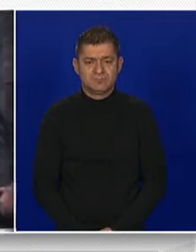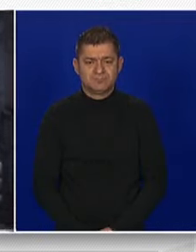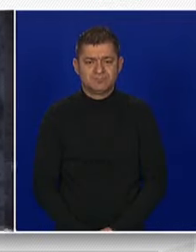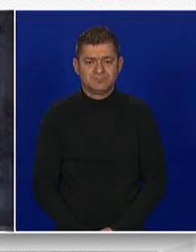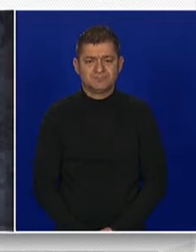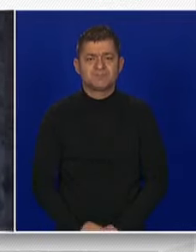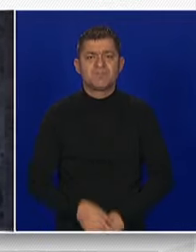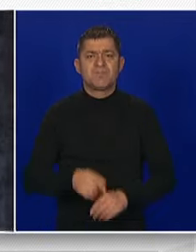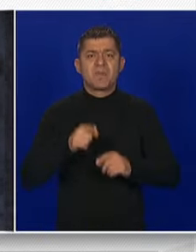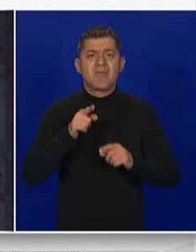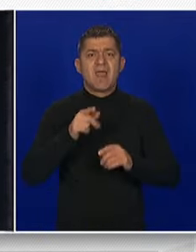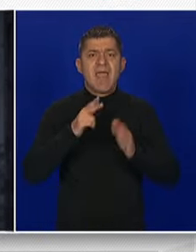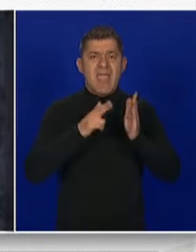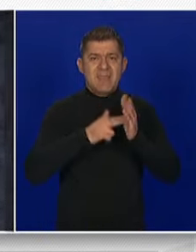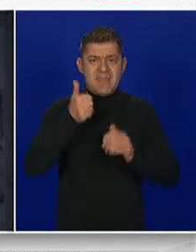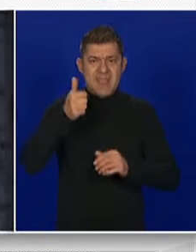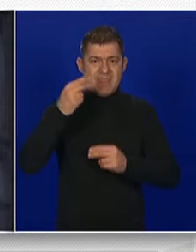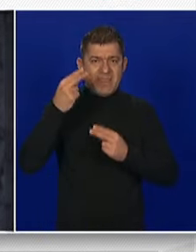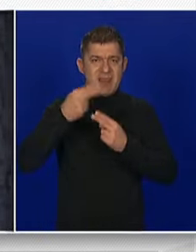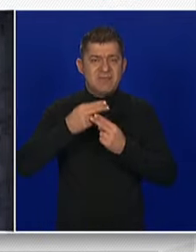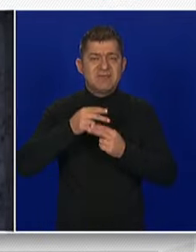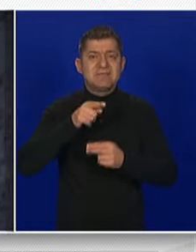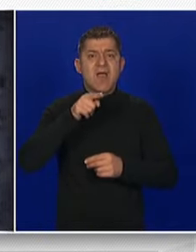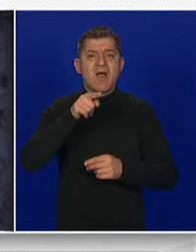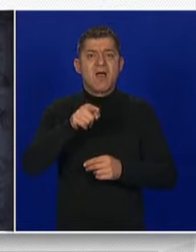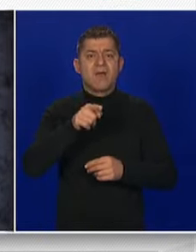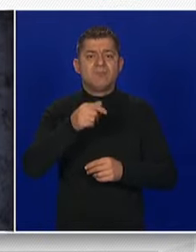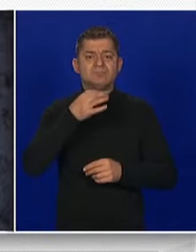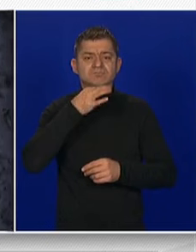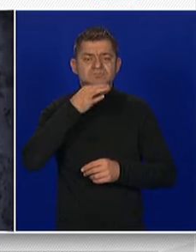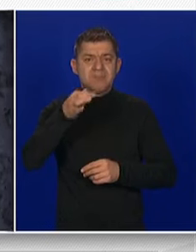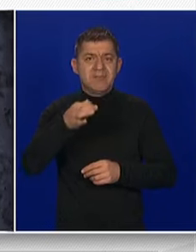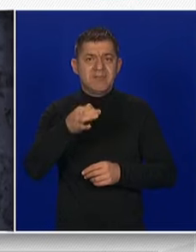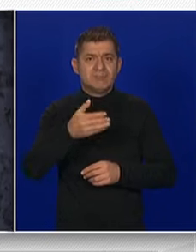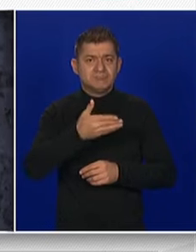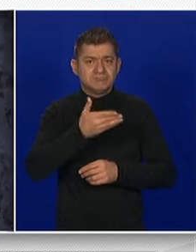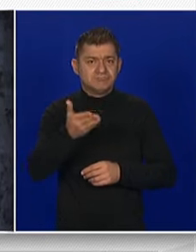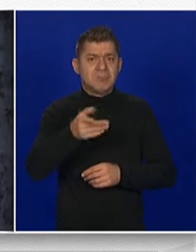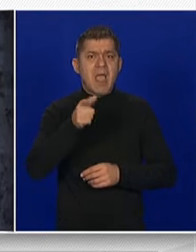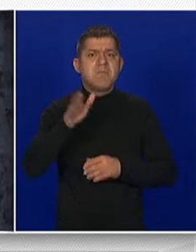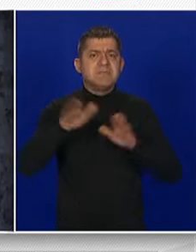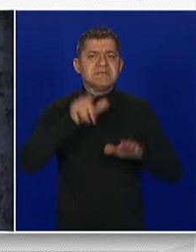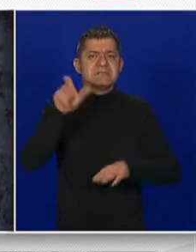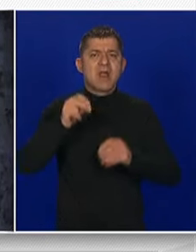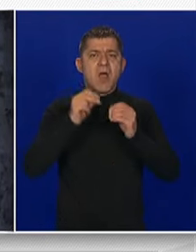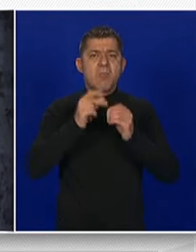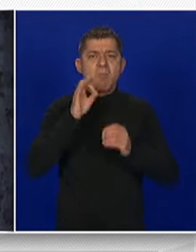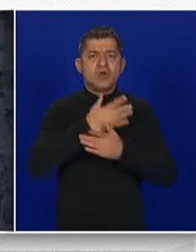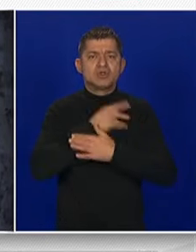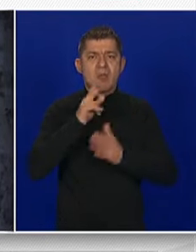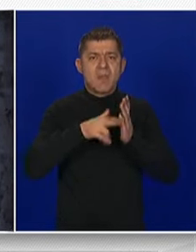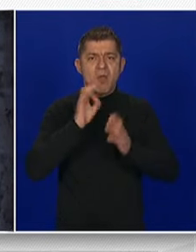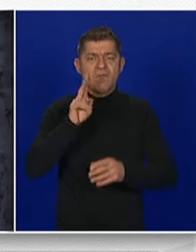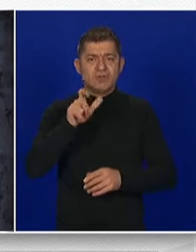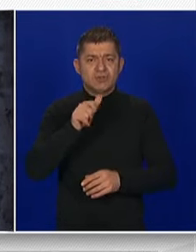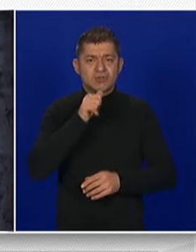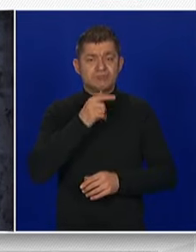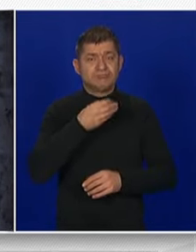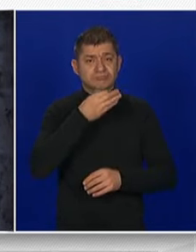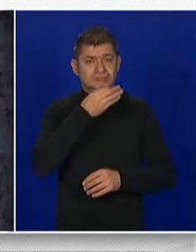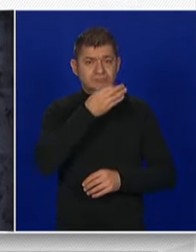Katarina Brečić, N1, pitanje, mislim, za ministra Božinovića. Razmatra li se promjena odluke oko